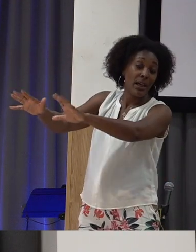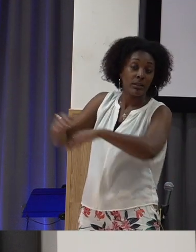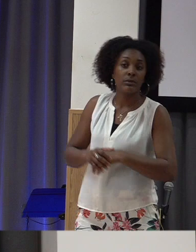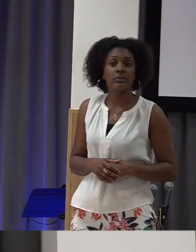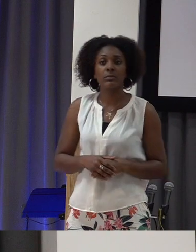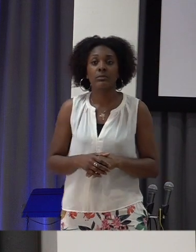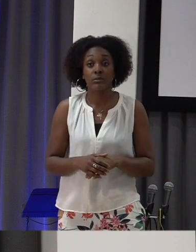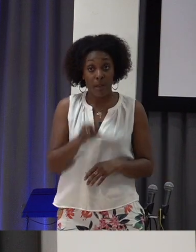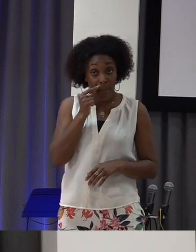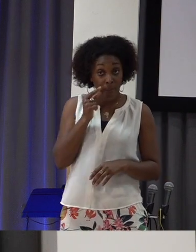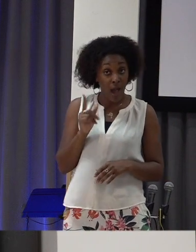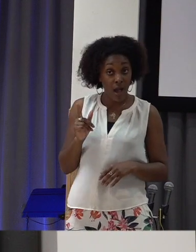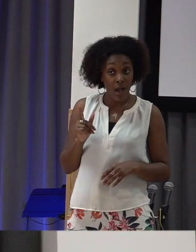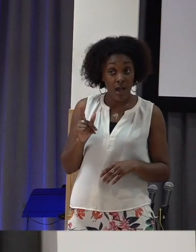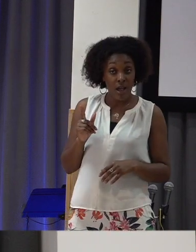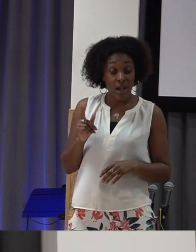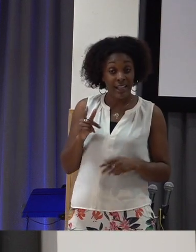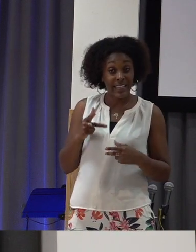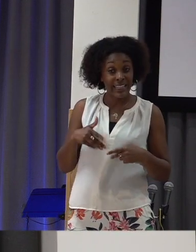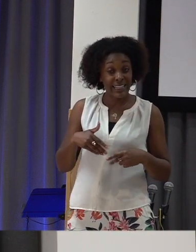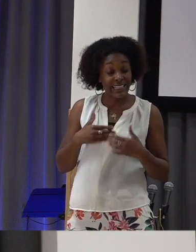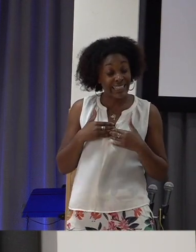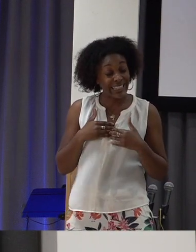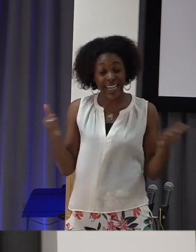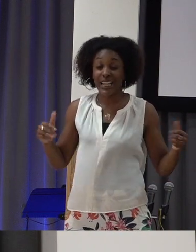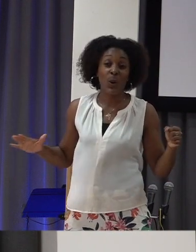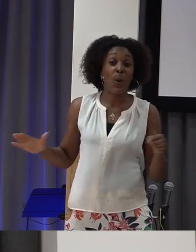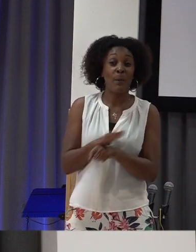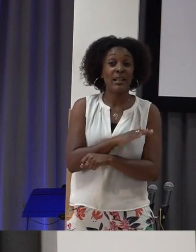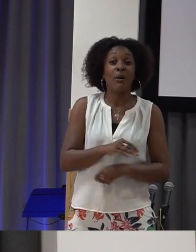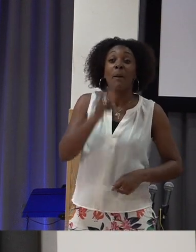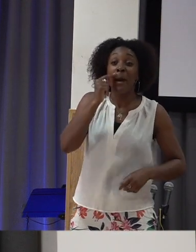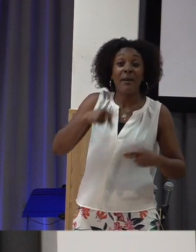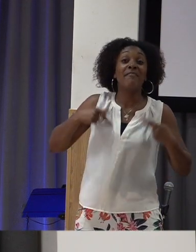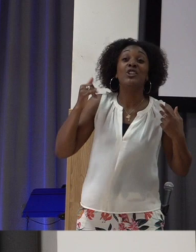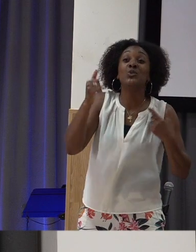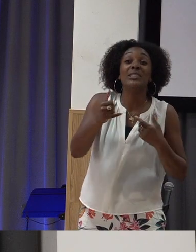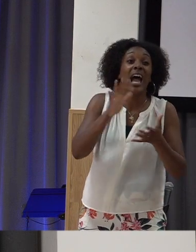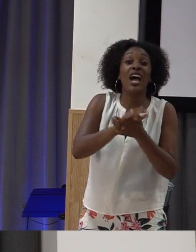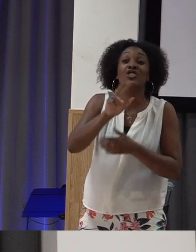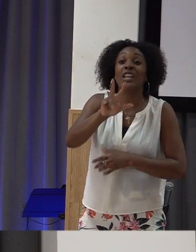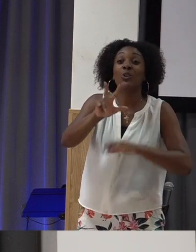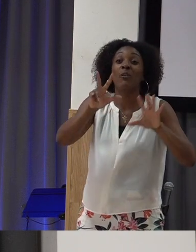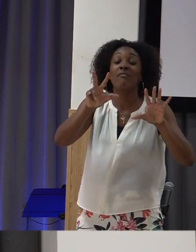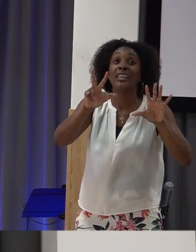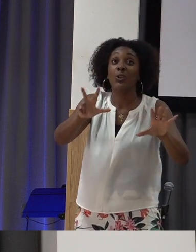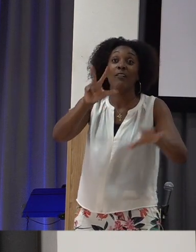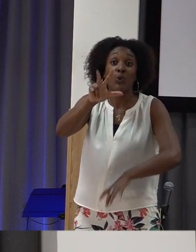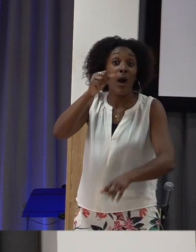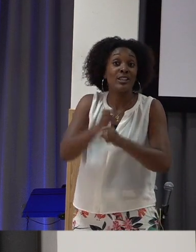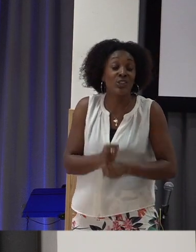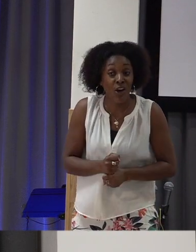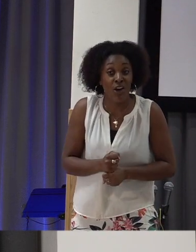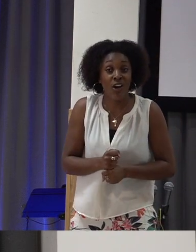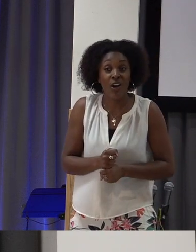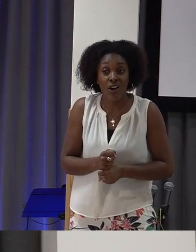n'est pas allé vers la tombe. Il a été complètement guéri. Il a vécu jusqu'à l'âge de 83 ans après. Et voilà comment les choses sont